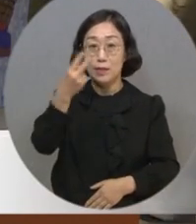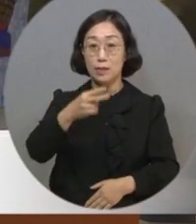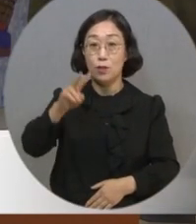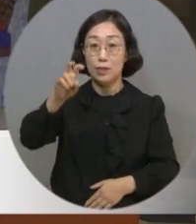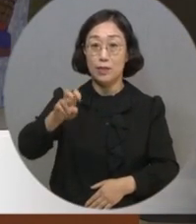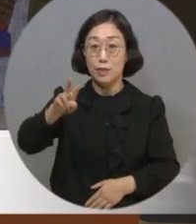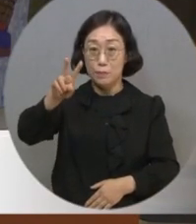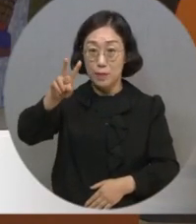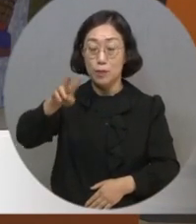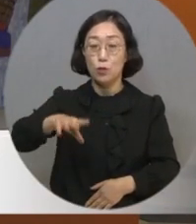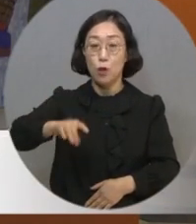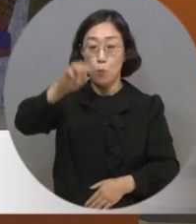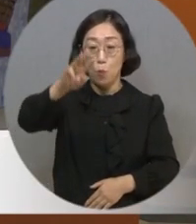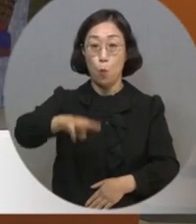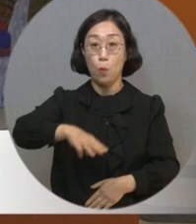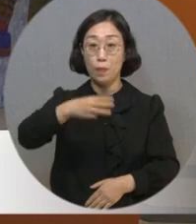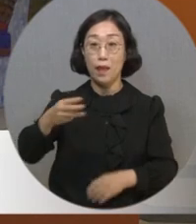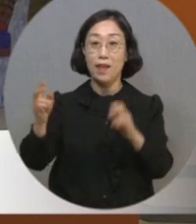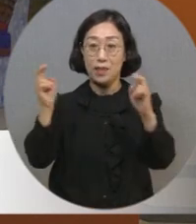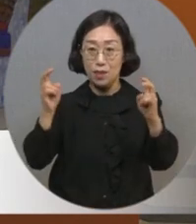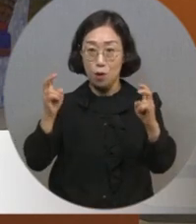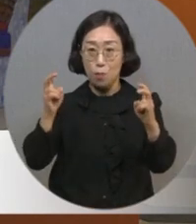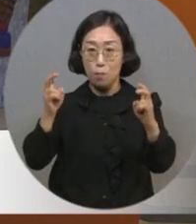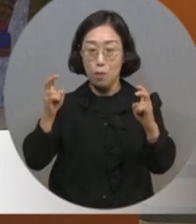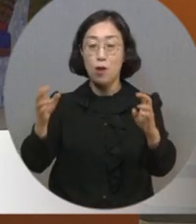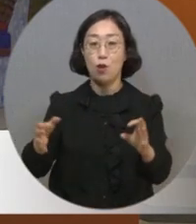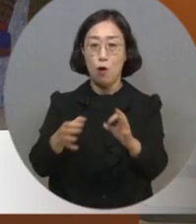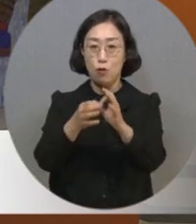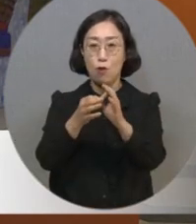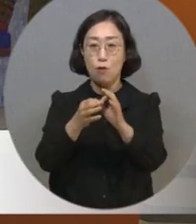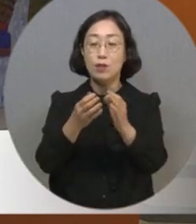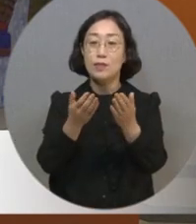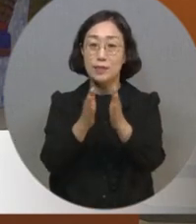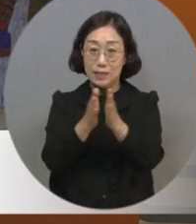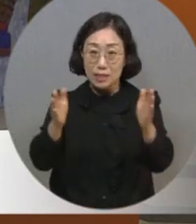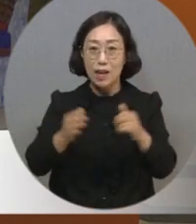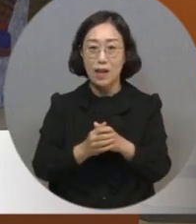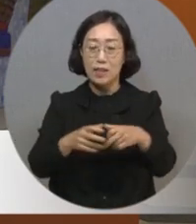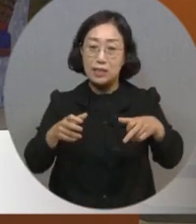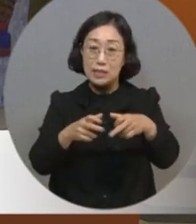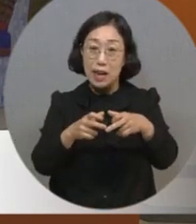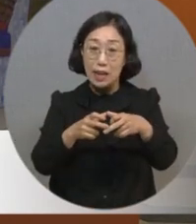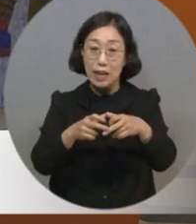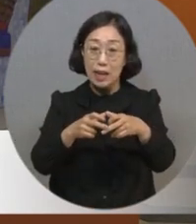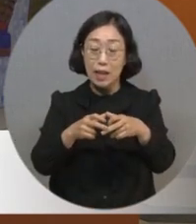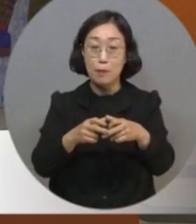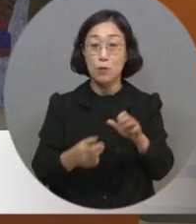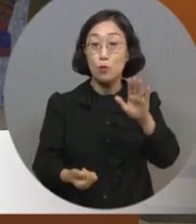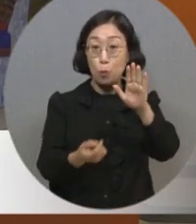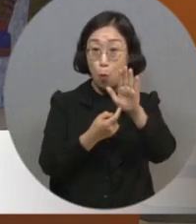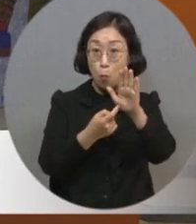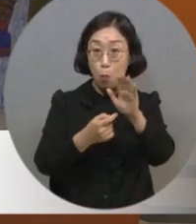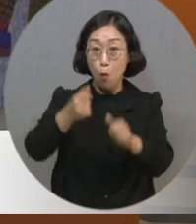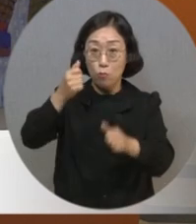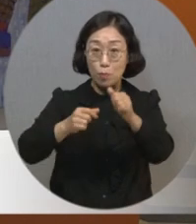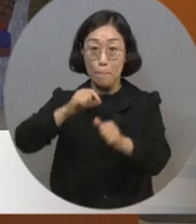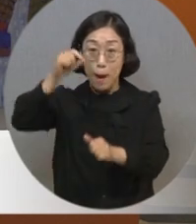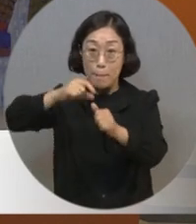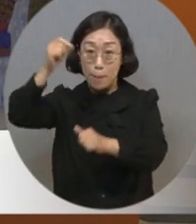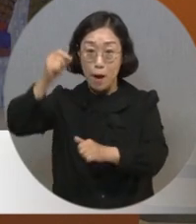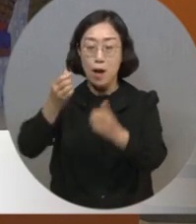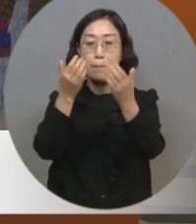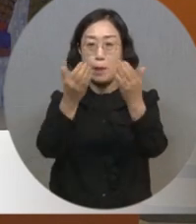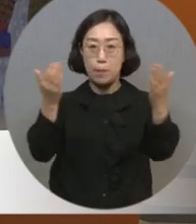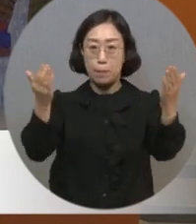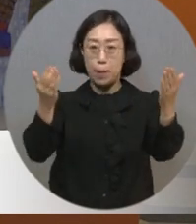2022년도에 롯데하고 처음 인연을 맺었는데요. 그때는 이제 장애인 미술 공모전으로서 수상작 전시를 진행을 했고요. 거기에서